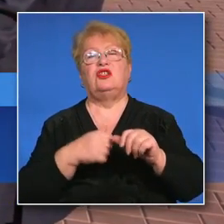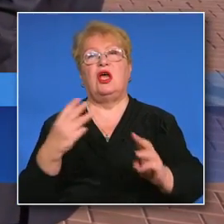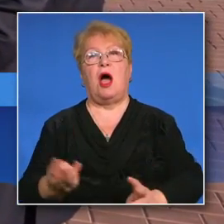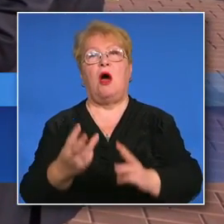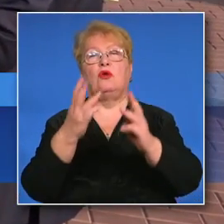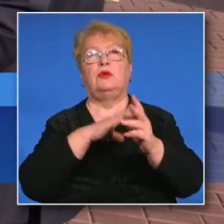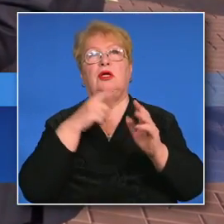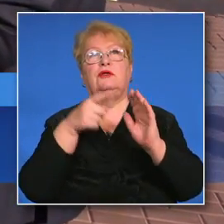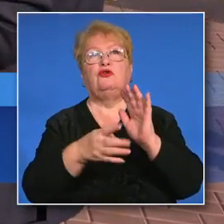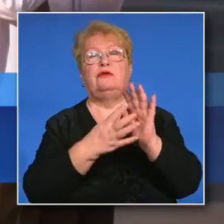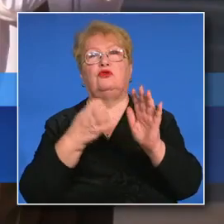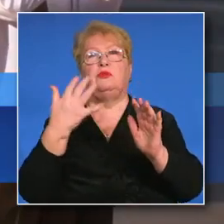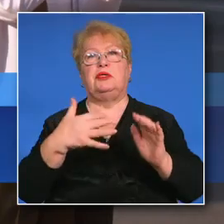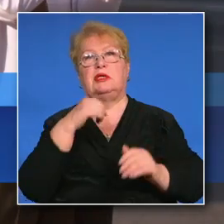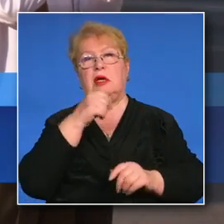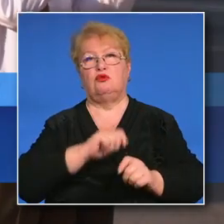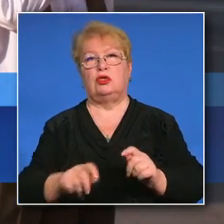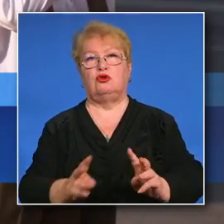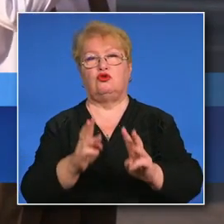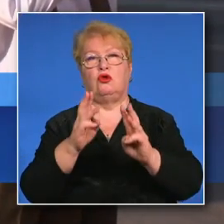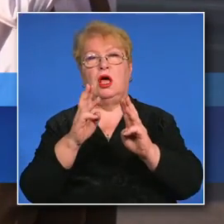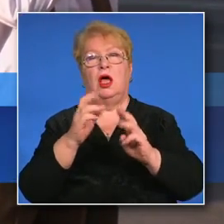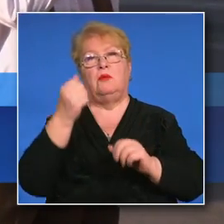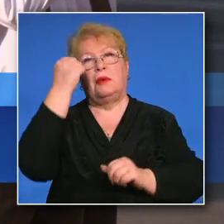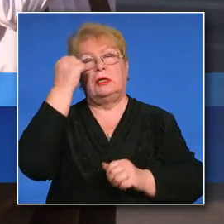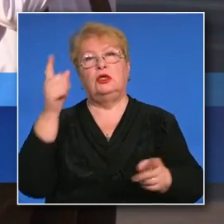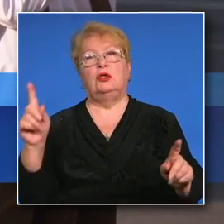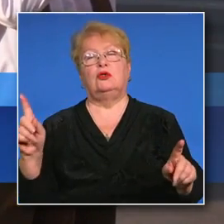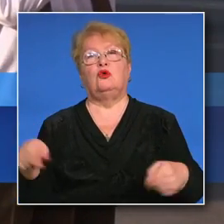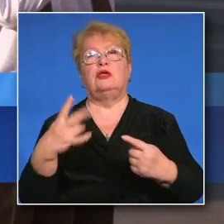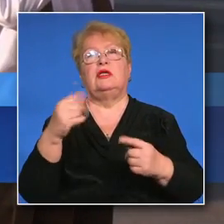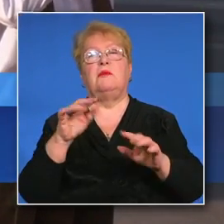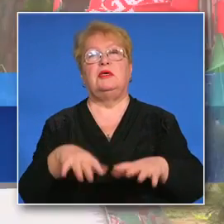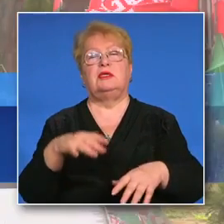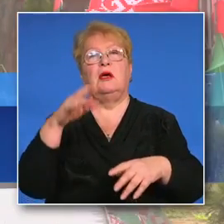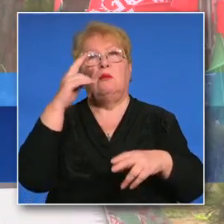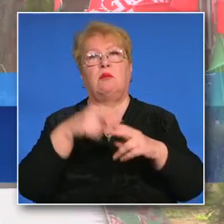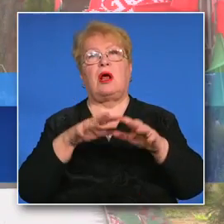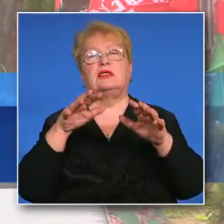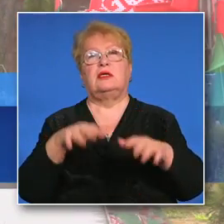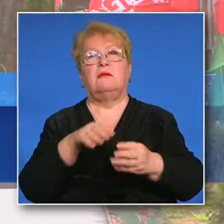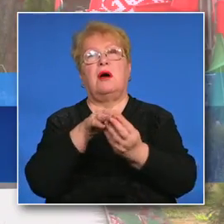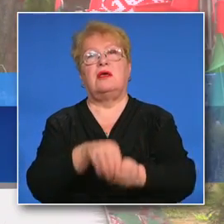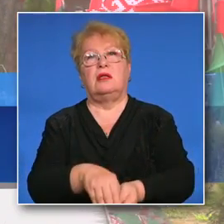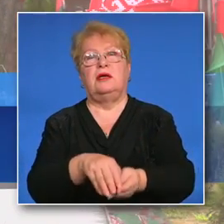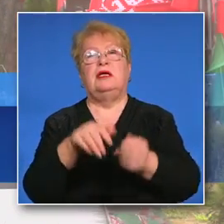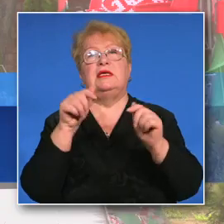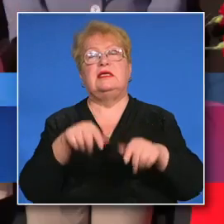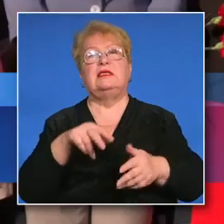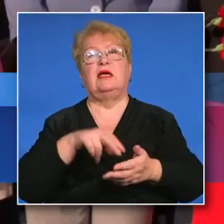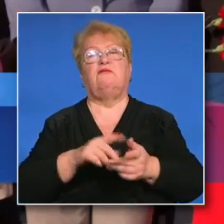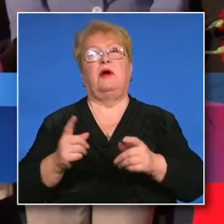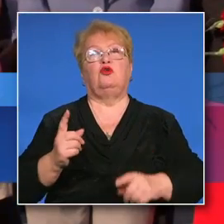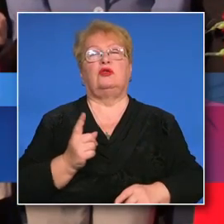в 1950 году. Мемориал создан на месте братской могилы. Сюда приносят цветы, возлагают венки. Здесь стоят в